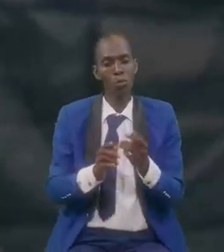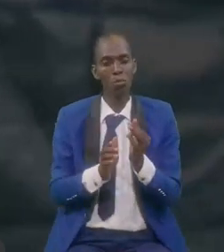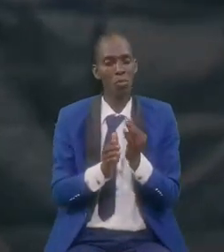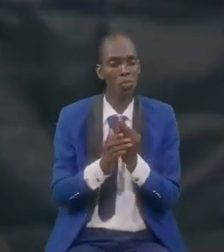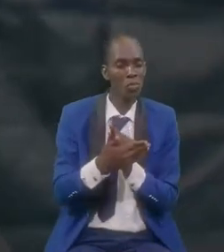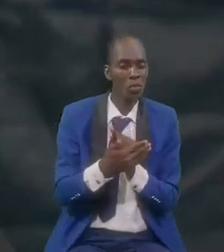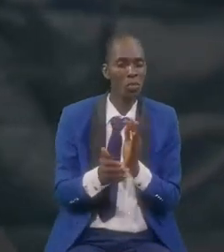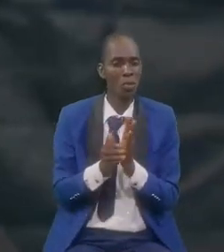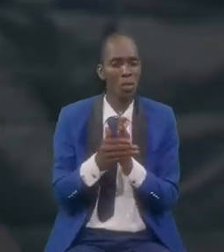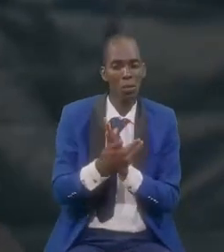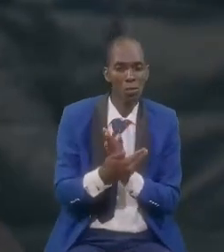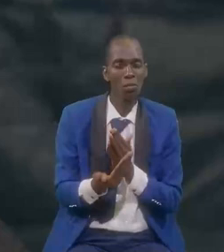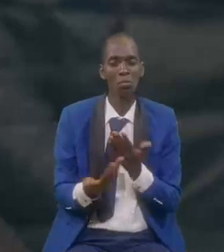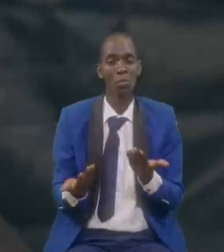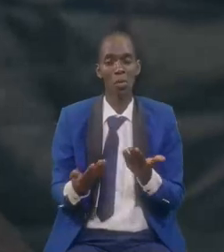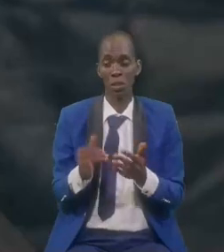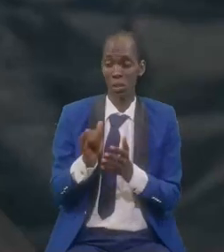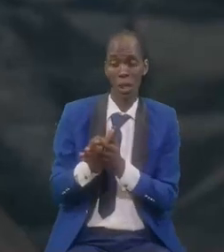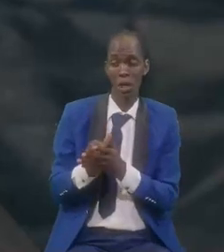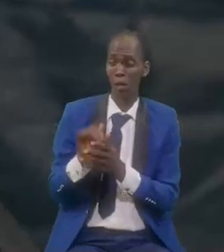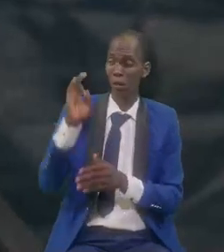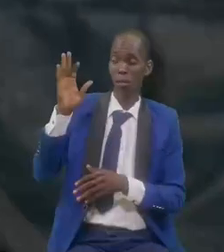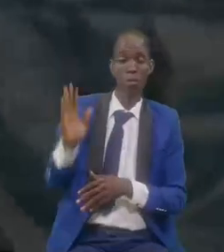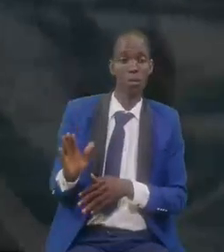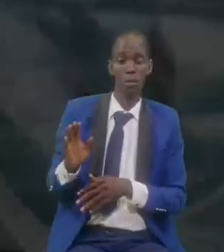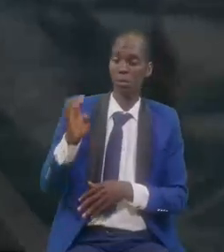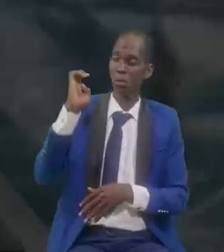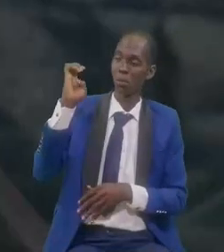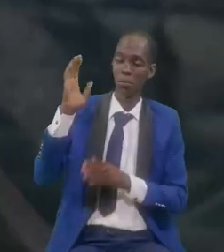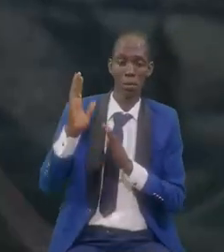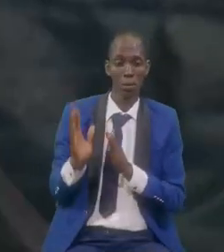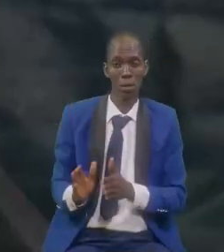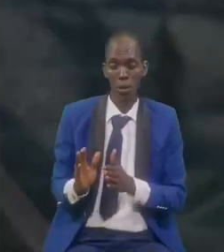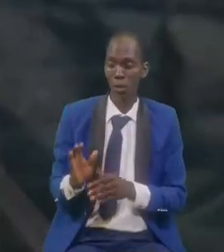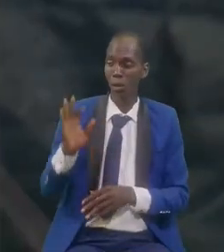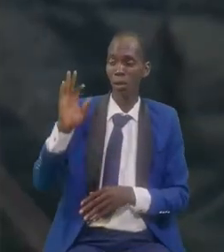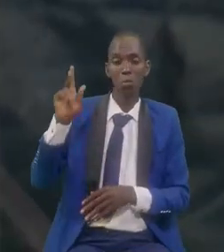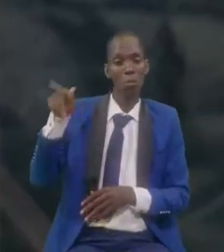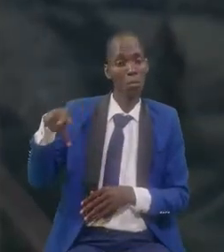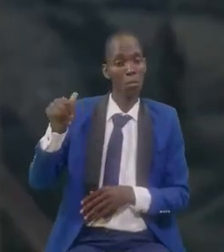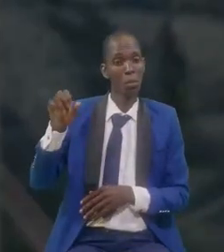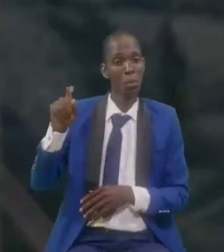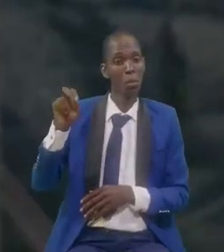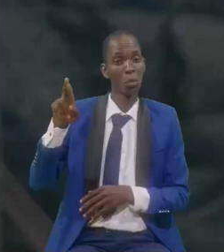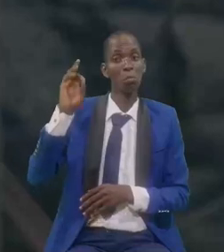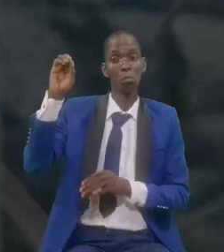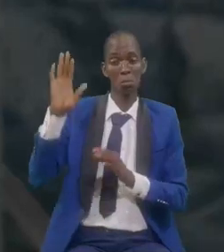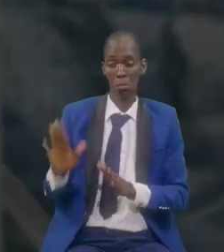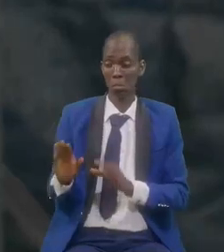apôtre, prophète, évangéliste, pasteur,